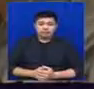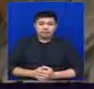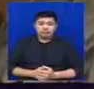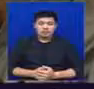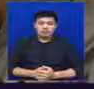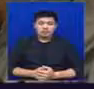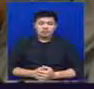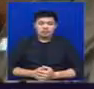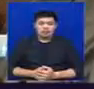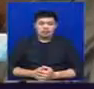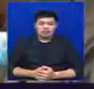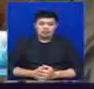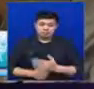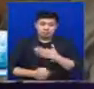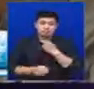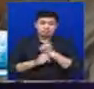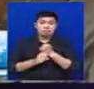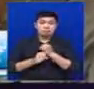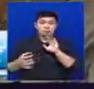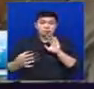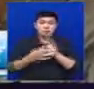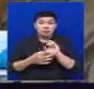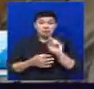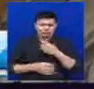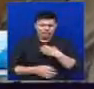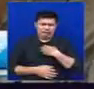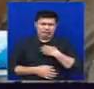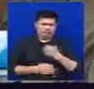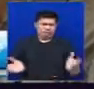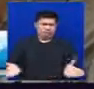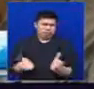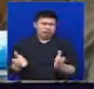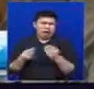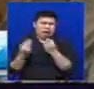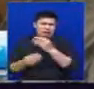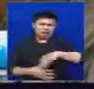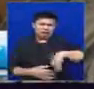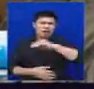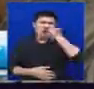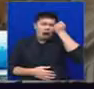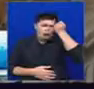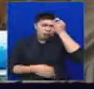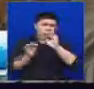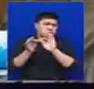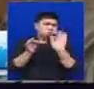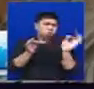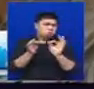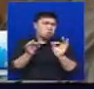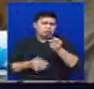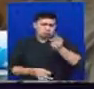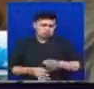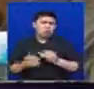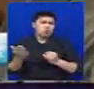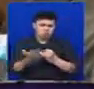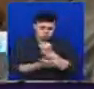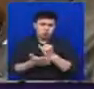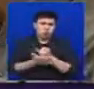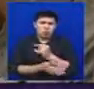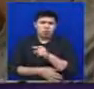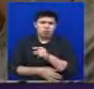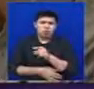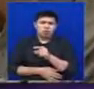เกี่ยวข้องด้วยคือพยายามทำให้เขารู้เนื้อหาที่แท้จริงเ